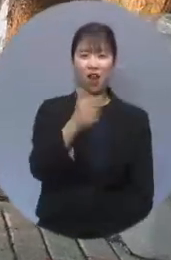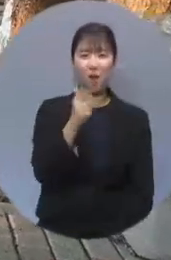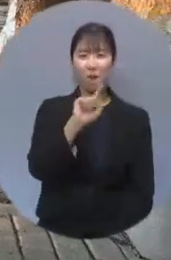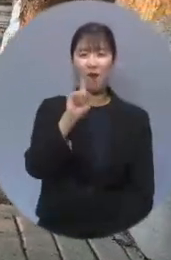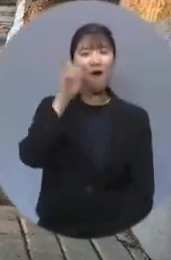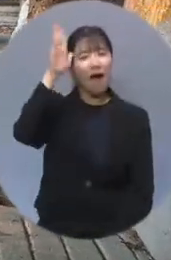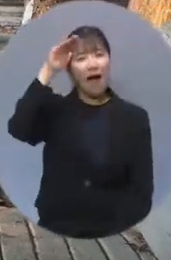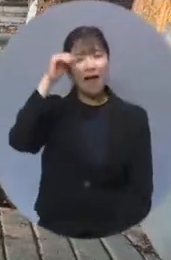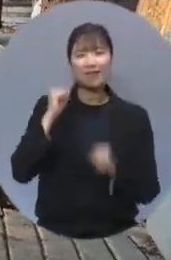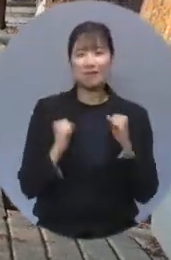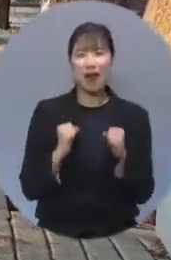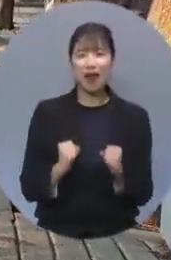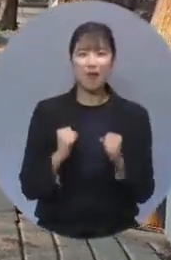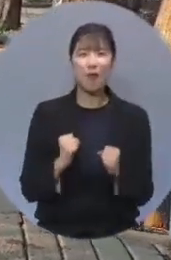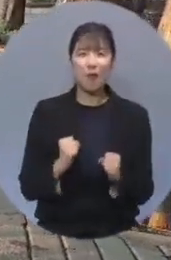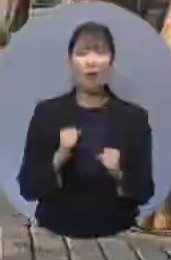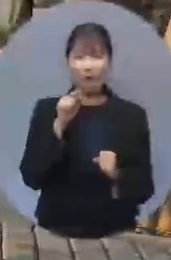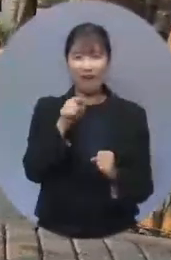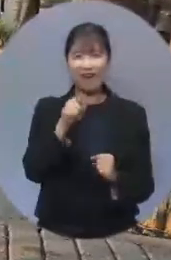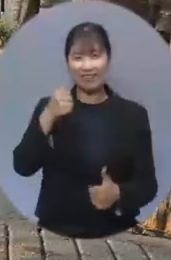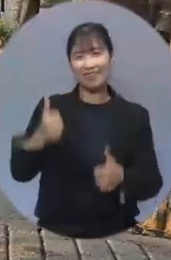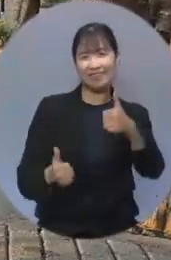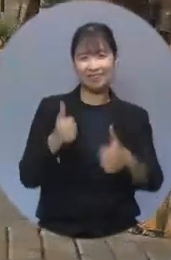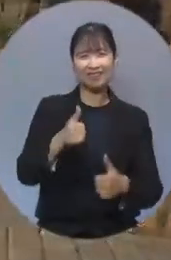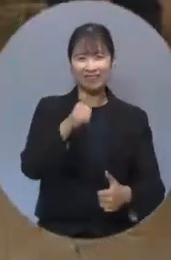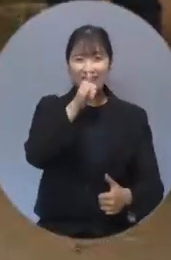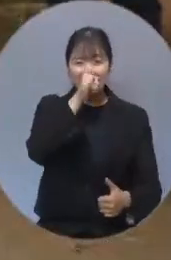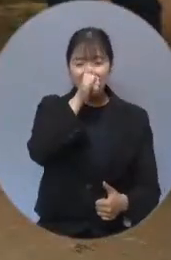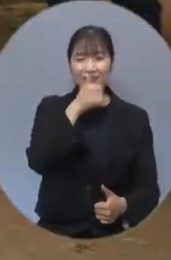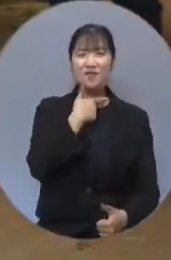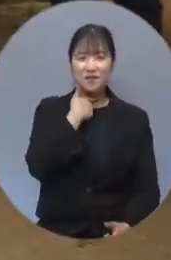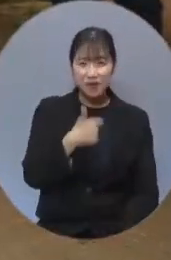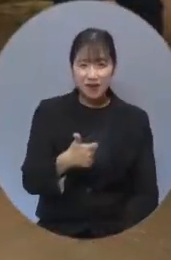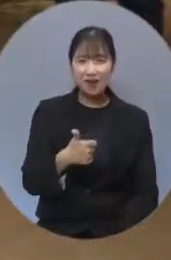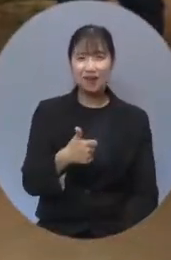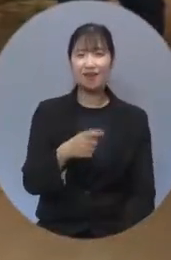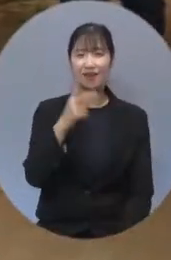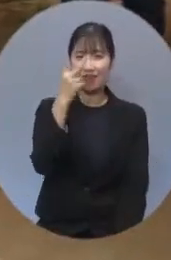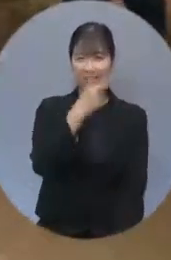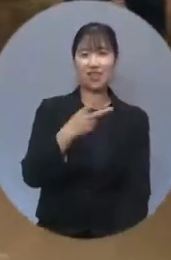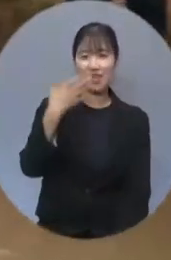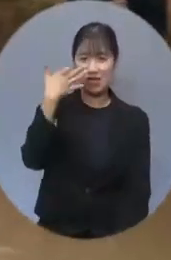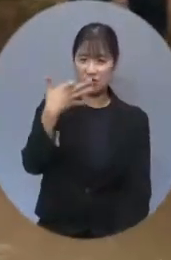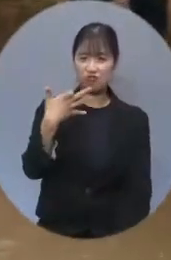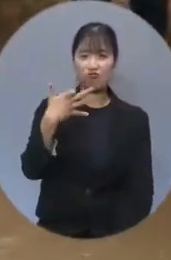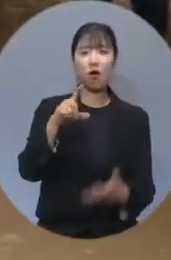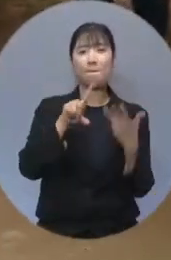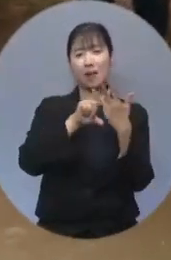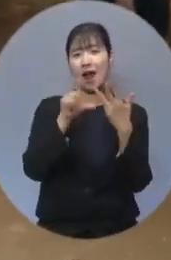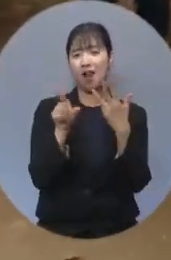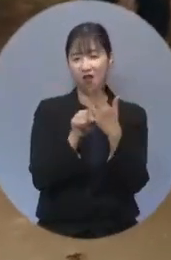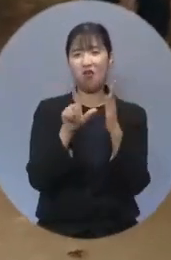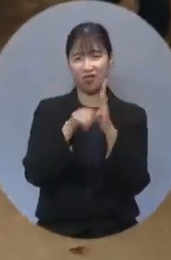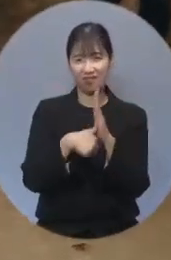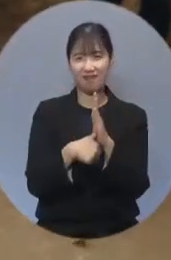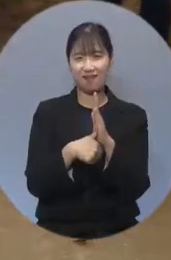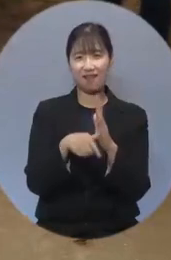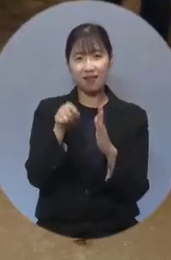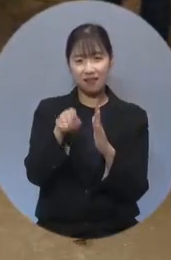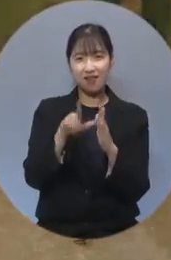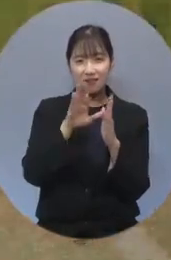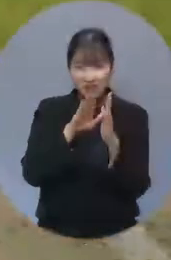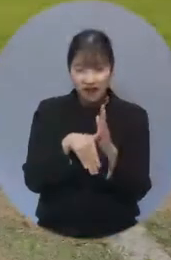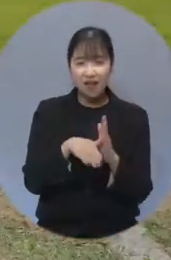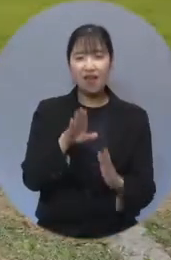대회 같은 걸 한번 경포수 주변에서 한번 열은 적이 있는데요. 2019년 8월 달로 기억되는데